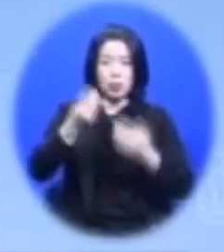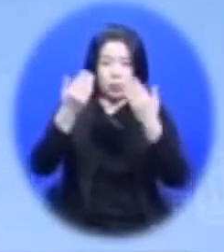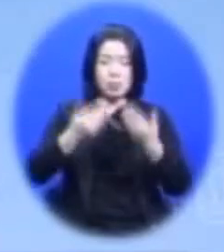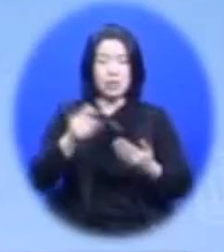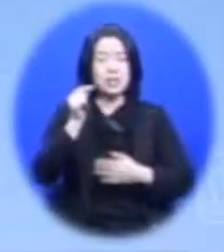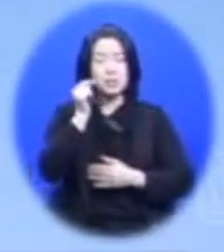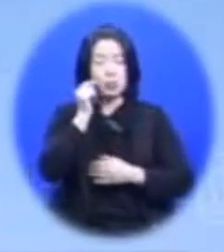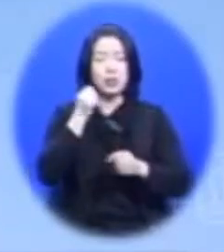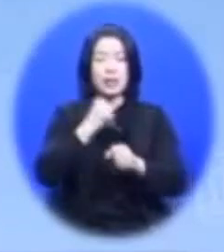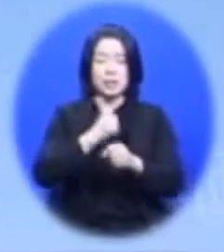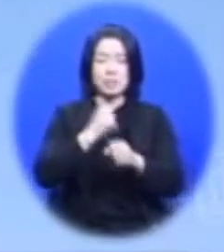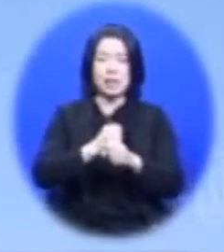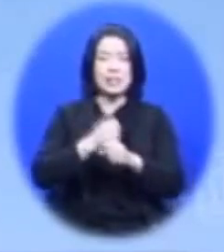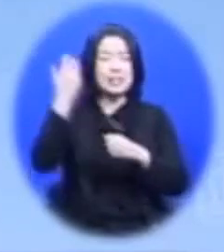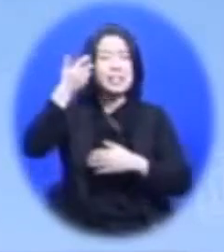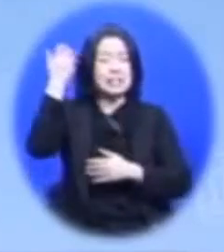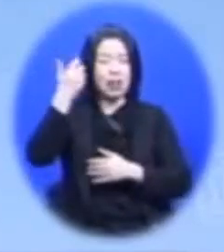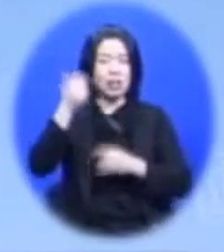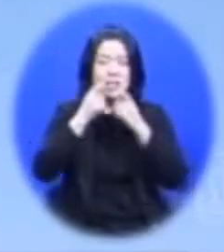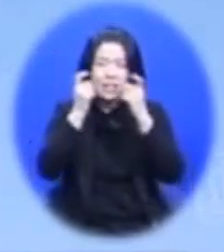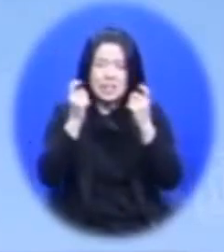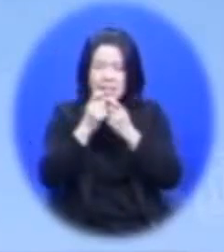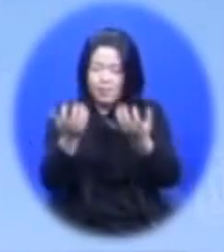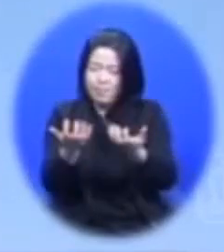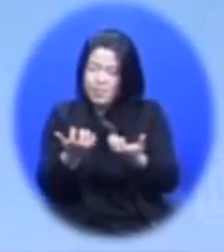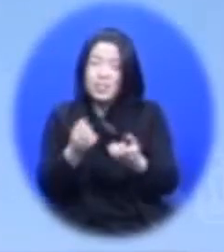못하게 만드는 영이에요. 이기적이고 인색한 사람.